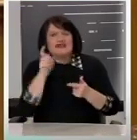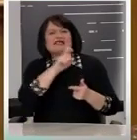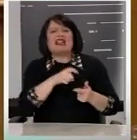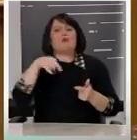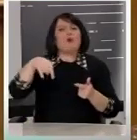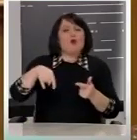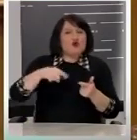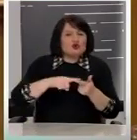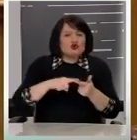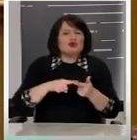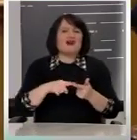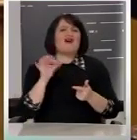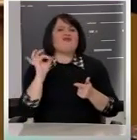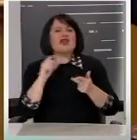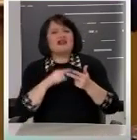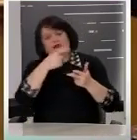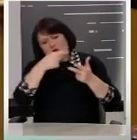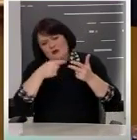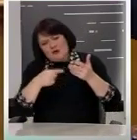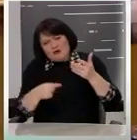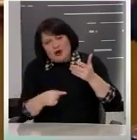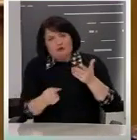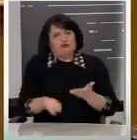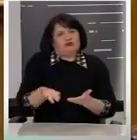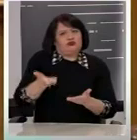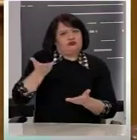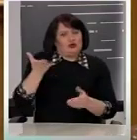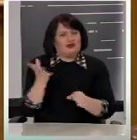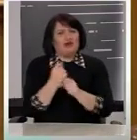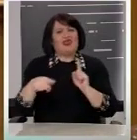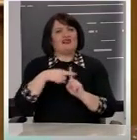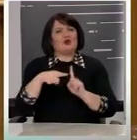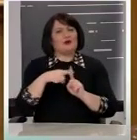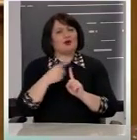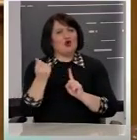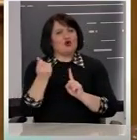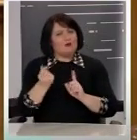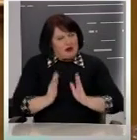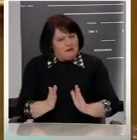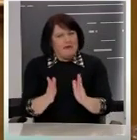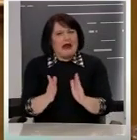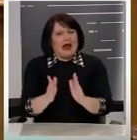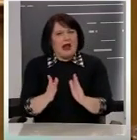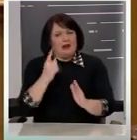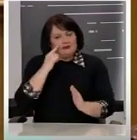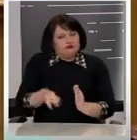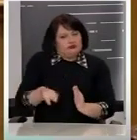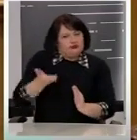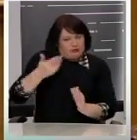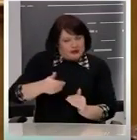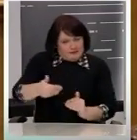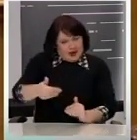& Poor's, μετά πάμε στο FICT. Όλοι αυτό είναι αναβαθμίσεις ή με θετικό πρόσημο για αναβαθμίσεις στο